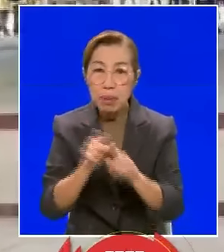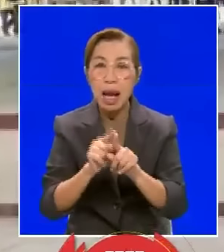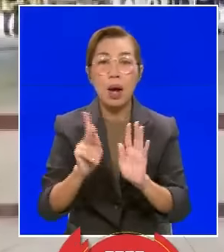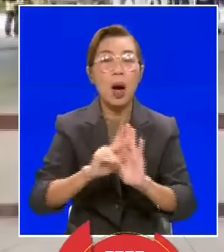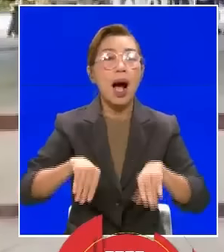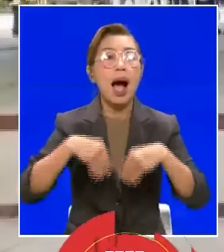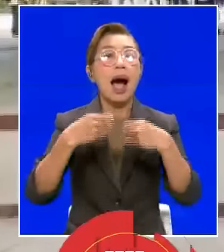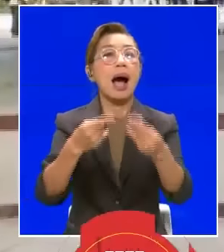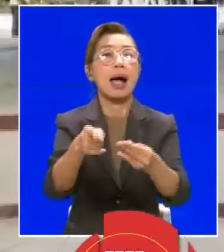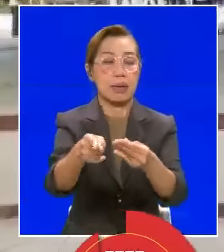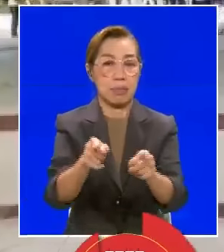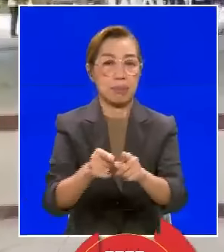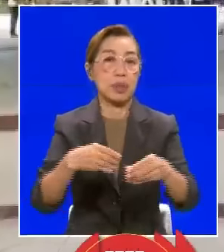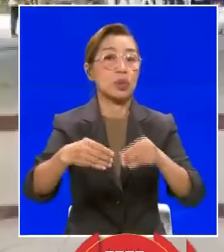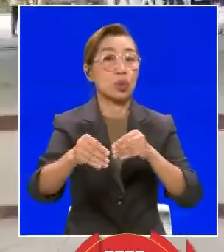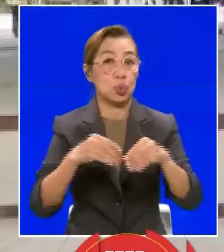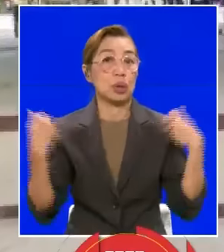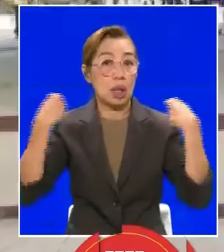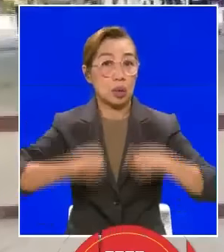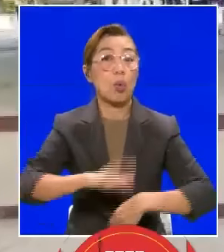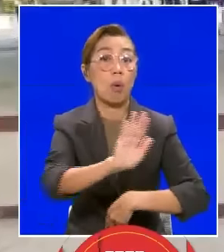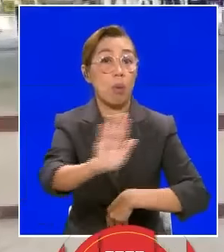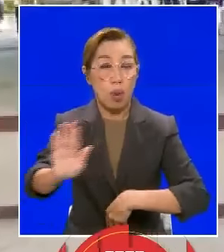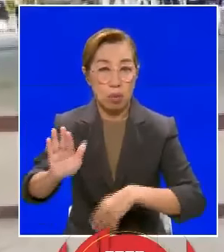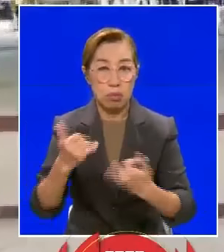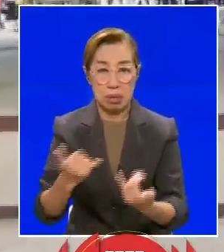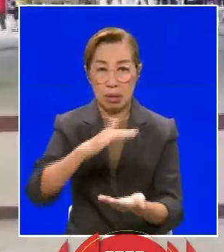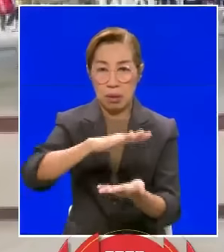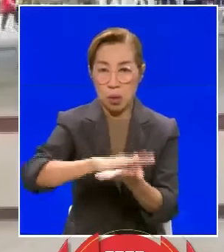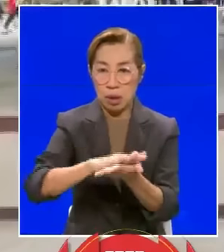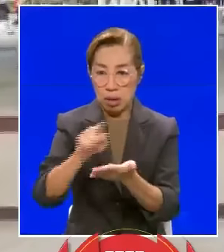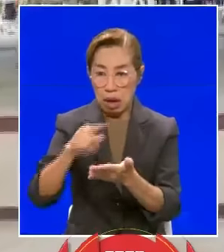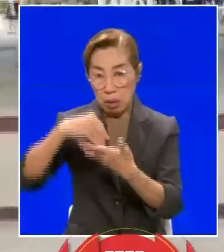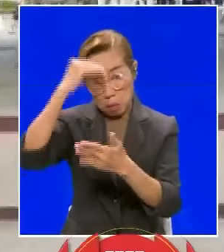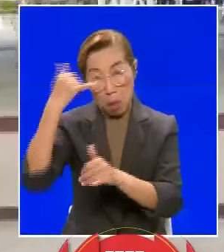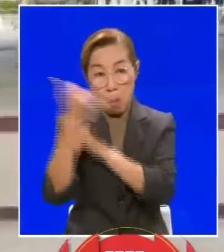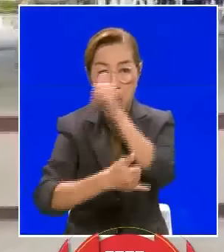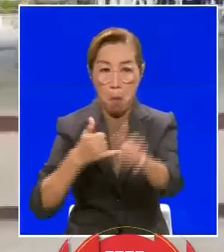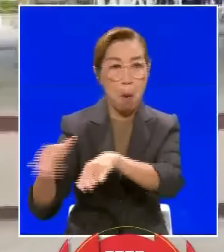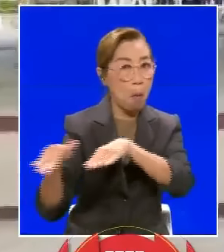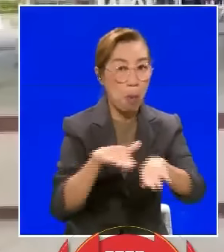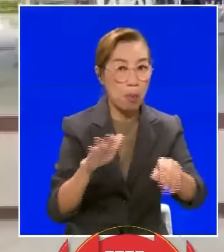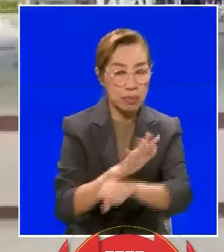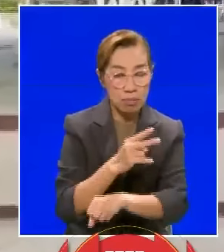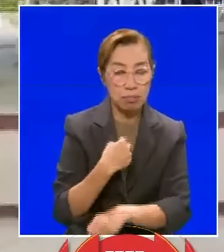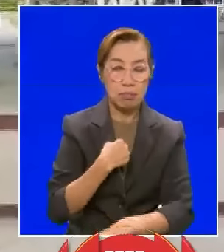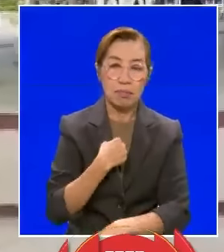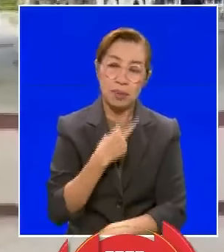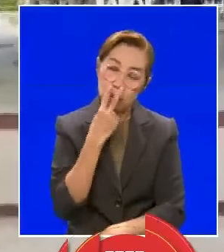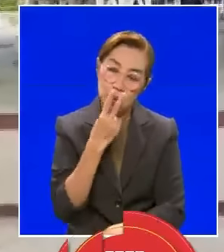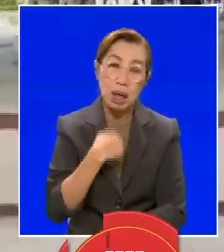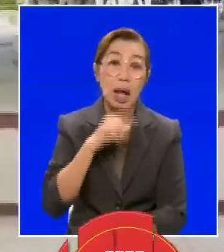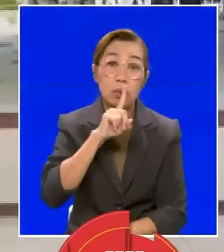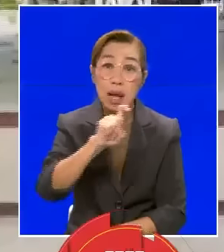ครับแล้วจากที่เด็กๆได้วันนี้เรียกว่ามาโรงเรียนอย่างพร้อมเพรียงนะครับก็สอบถาม